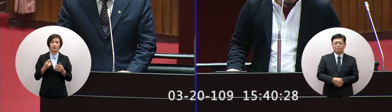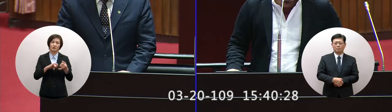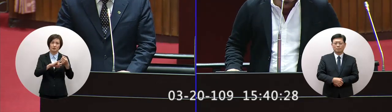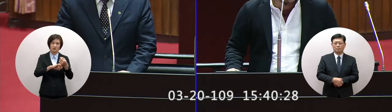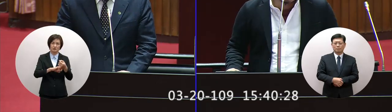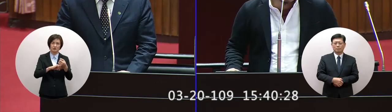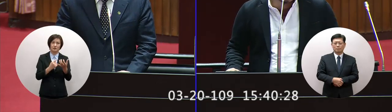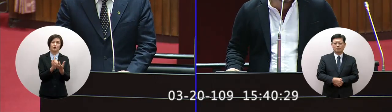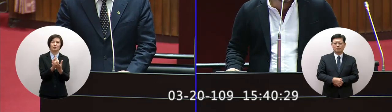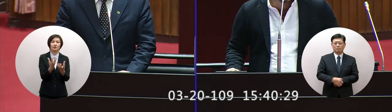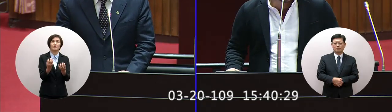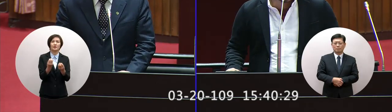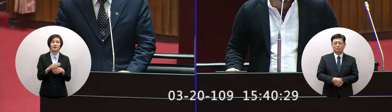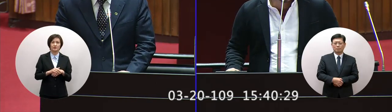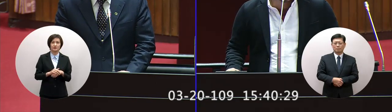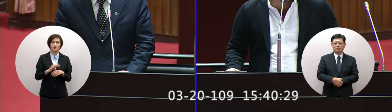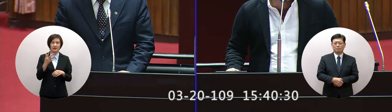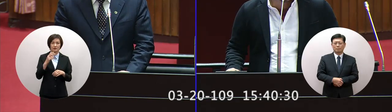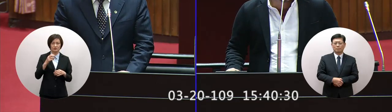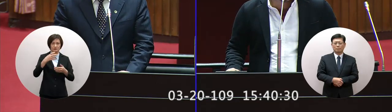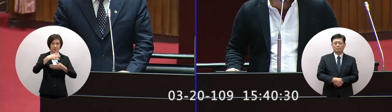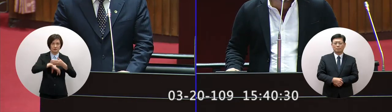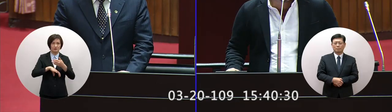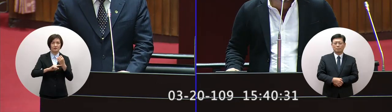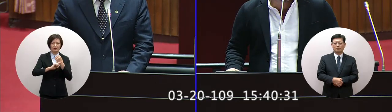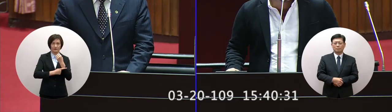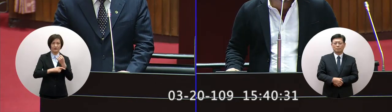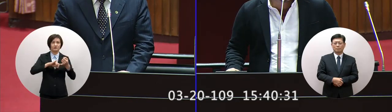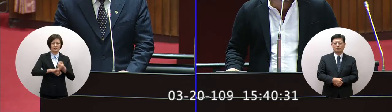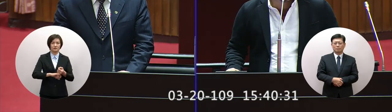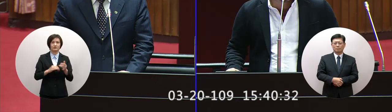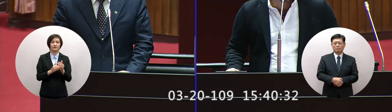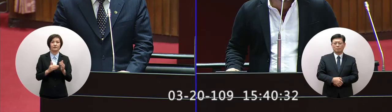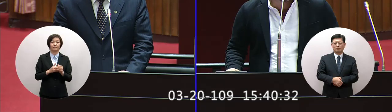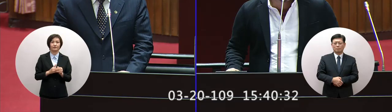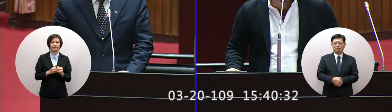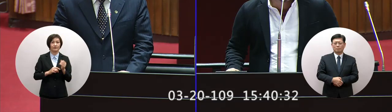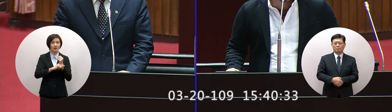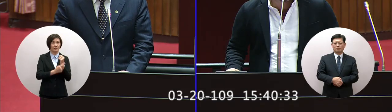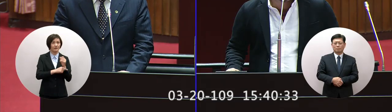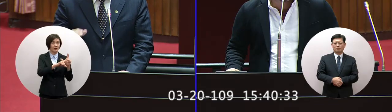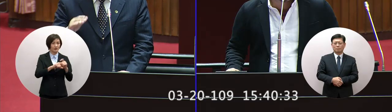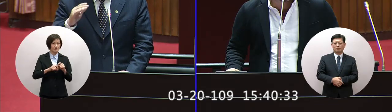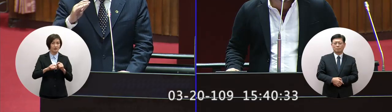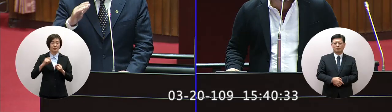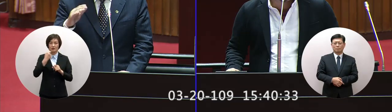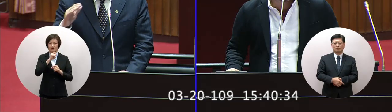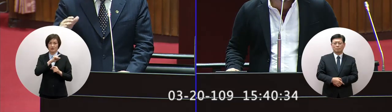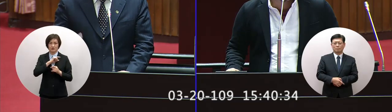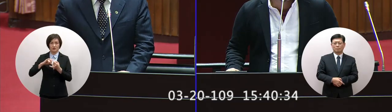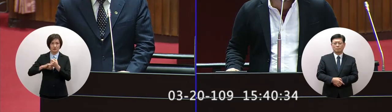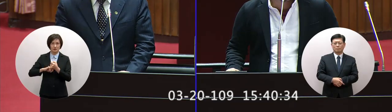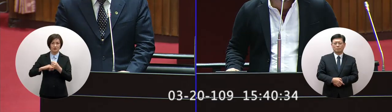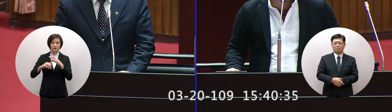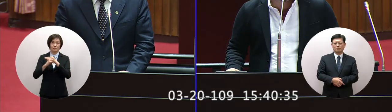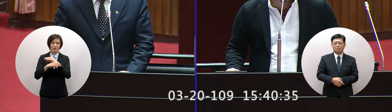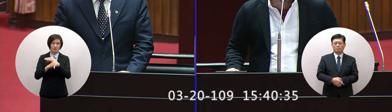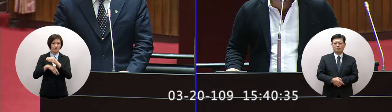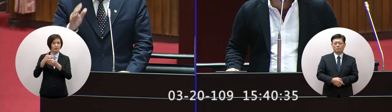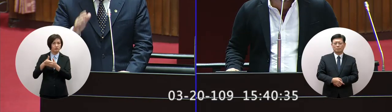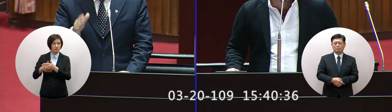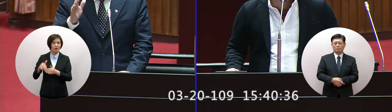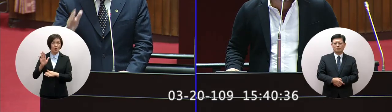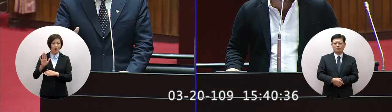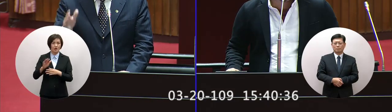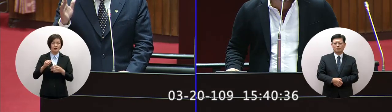它定在我们的温室气体减量及管理法里面。所以我们根据这个法下来，其实我们自己国家也定了我们整个减碳的路径，